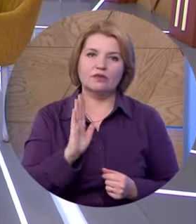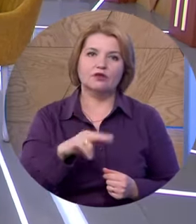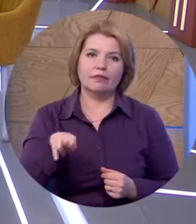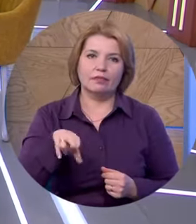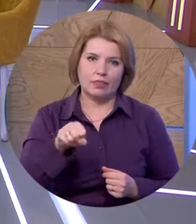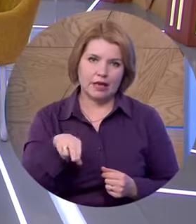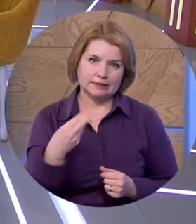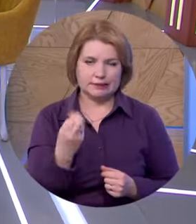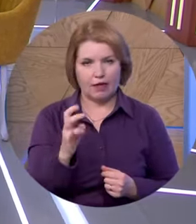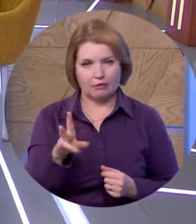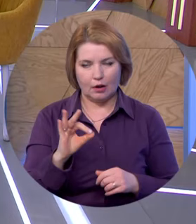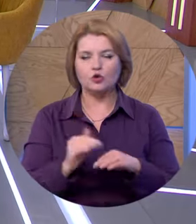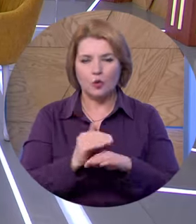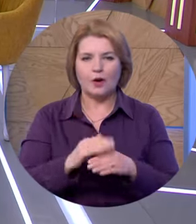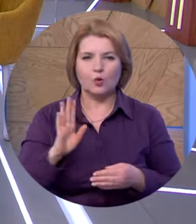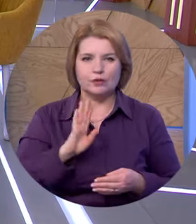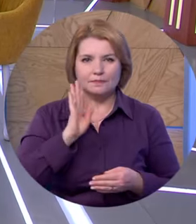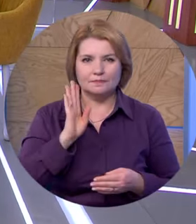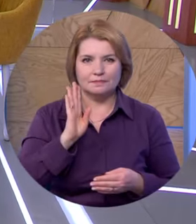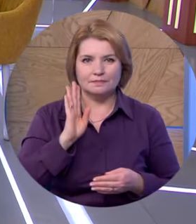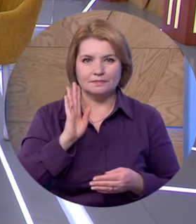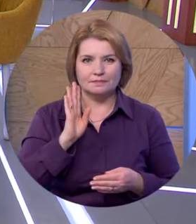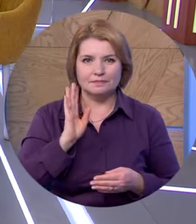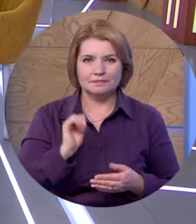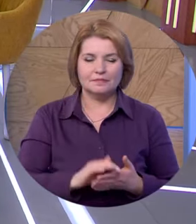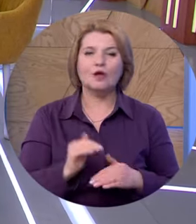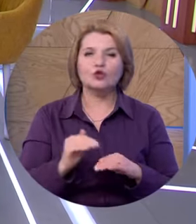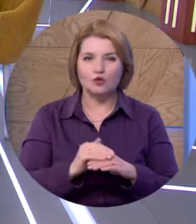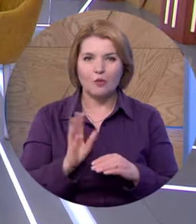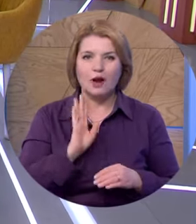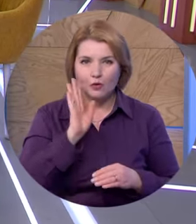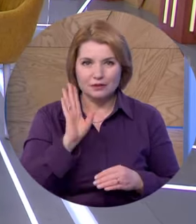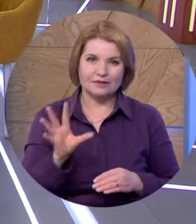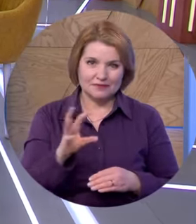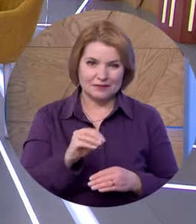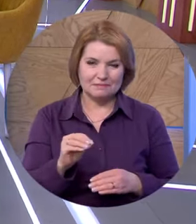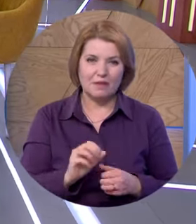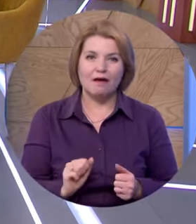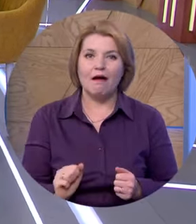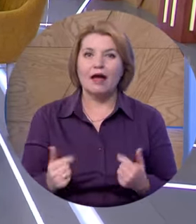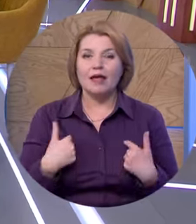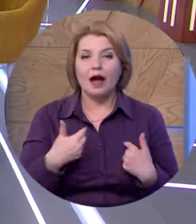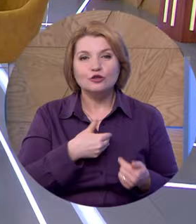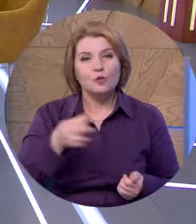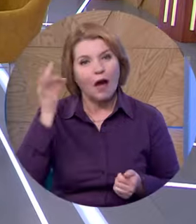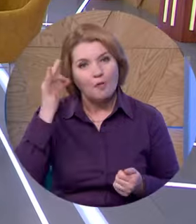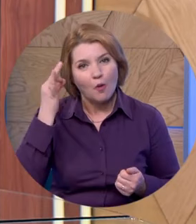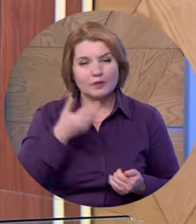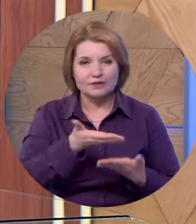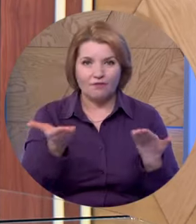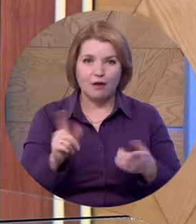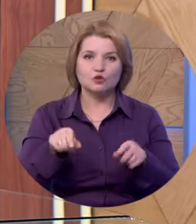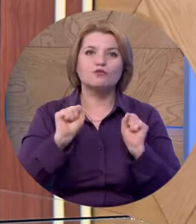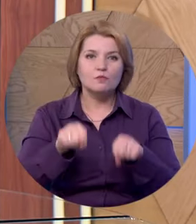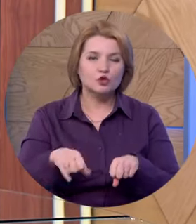утро. Доброе утро, Марианна. Доброе утро, наши слушатели, зрители. Да, и как раз для наших зрителей я хочу напомнить телефон прямого эфира